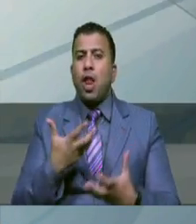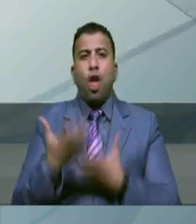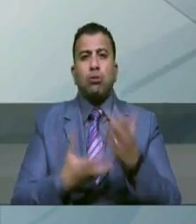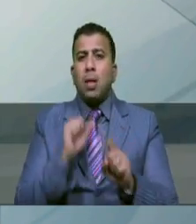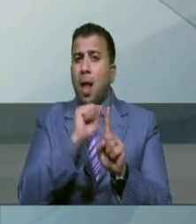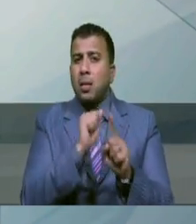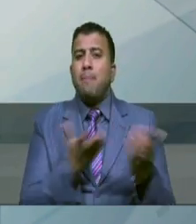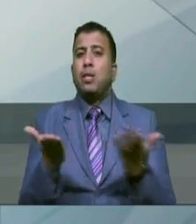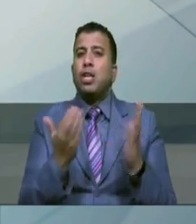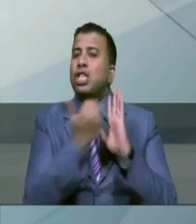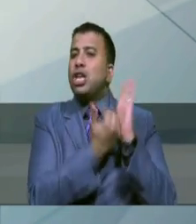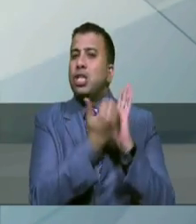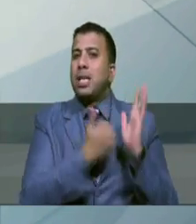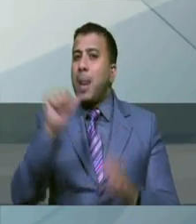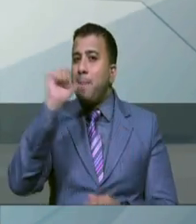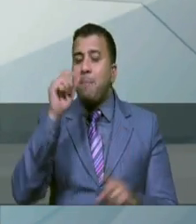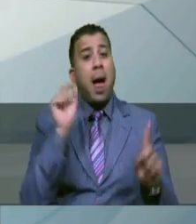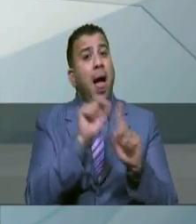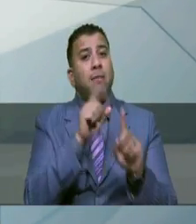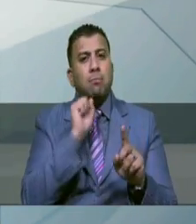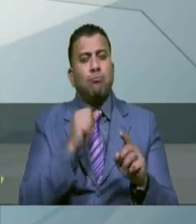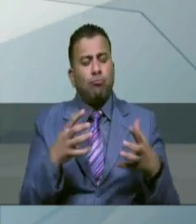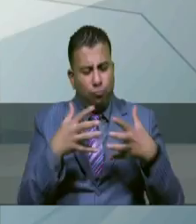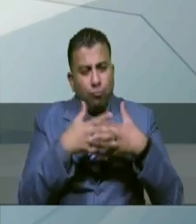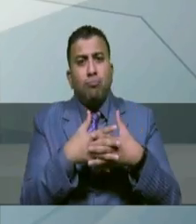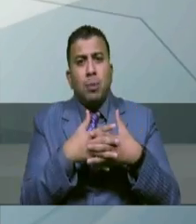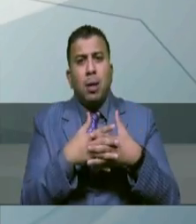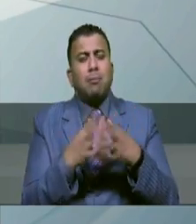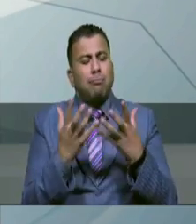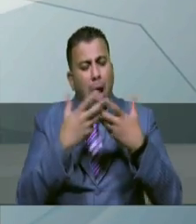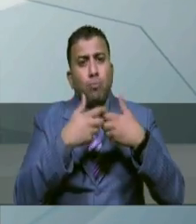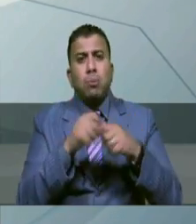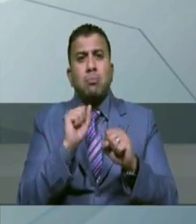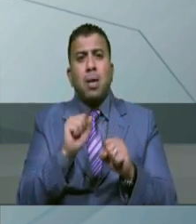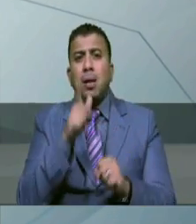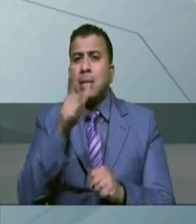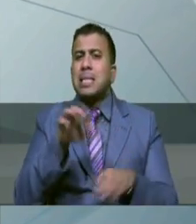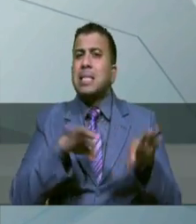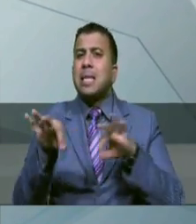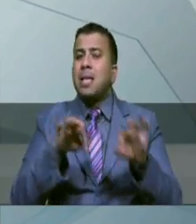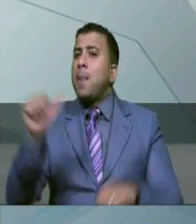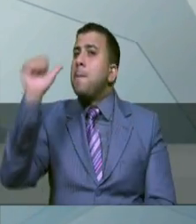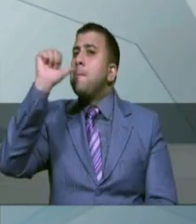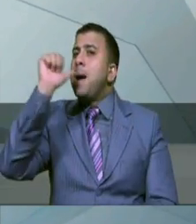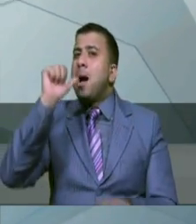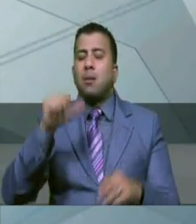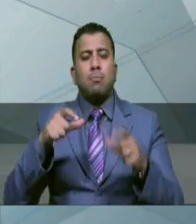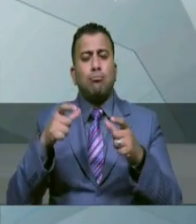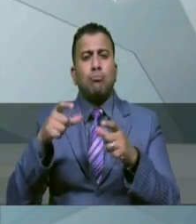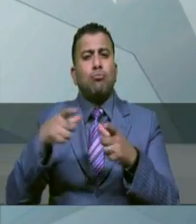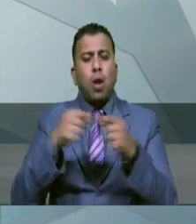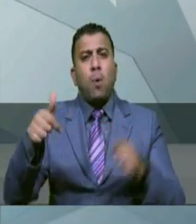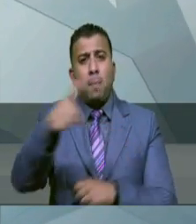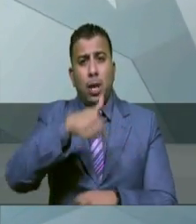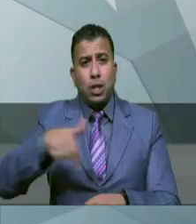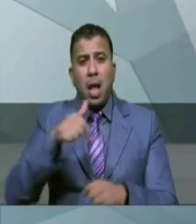الخاصة بإدارة وترشيد المياه بهدف تحقيق التجانس والتكامل المنشود للسياسات المائية بين دول مجلس التعاون